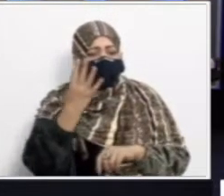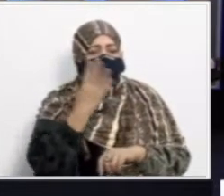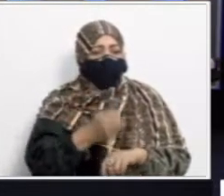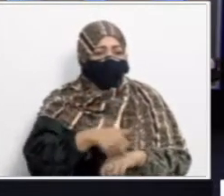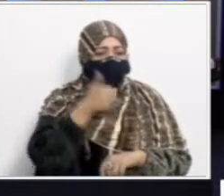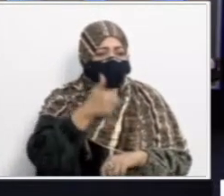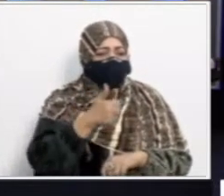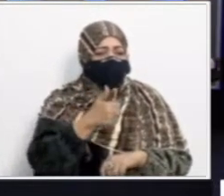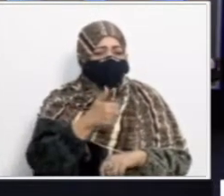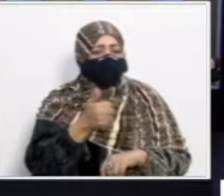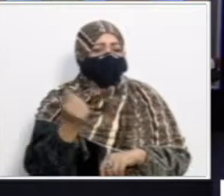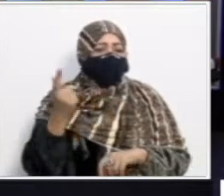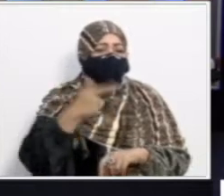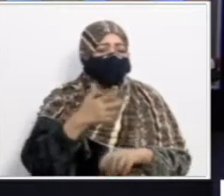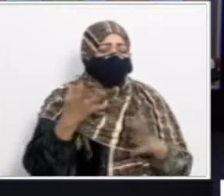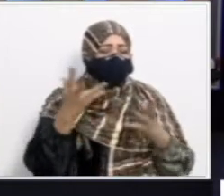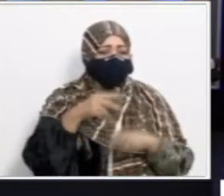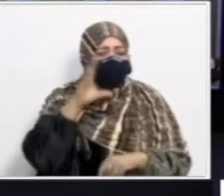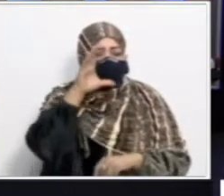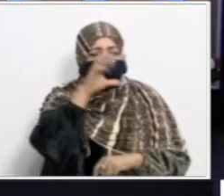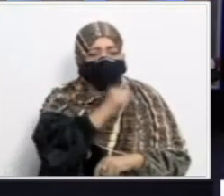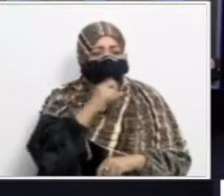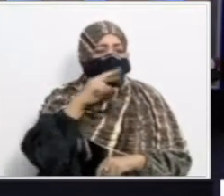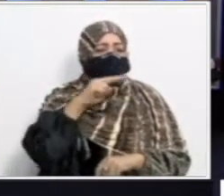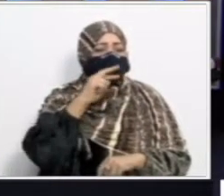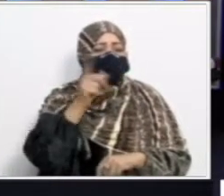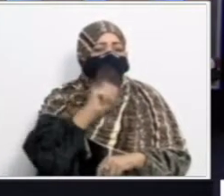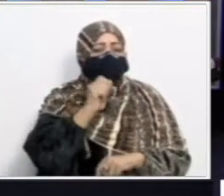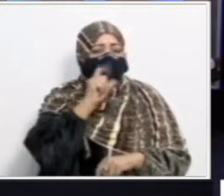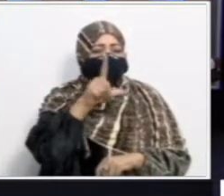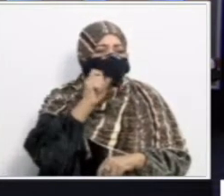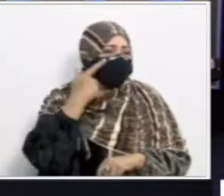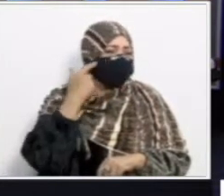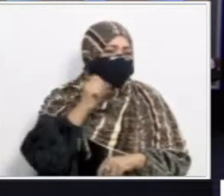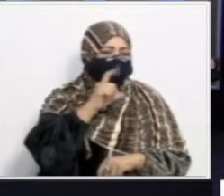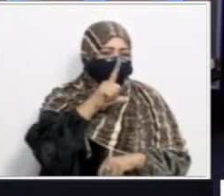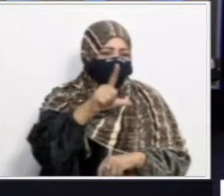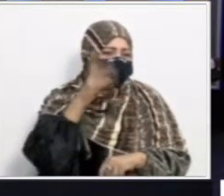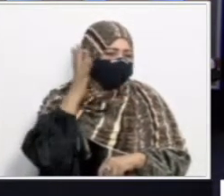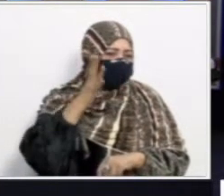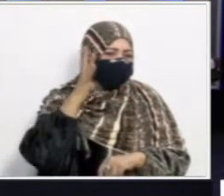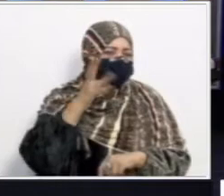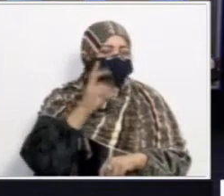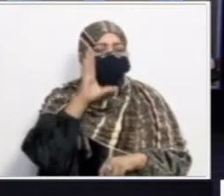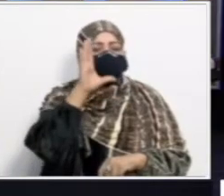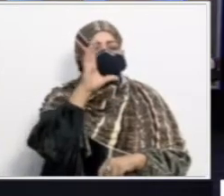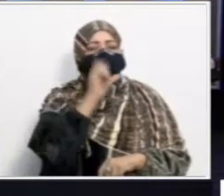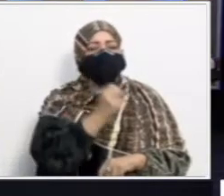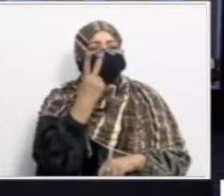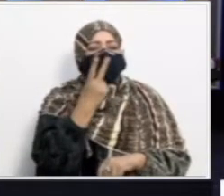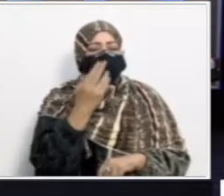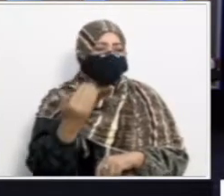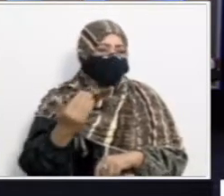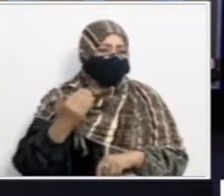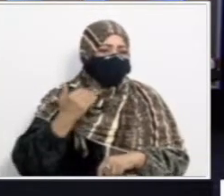الشيخ. قال لو أقبل الجهر هذا حديث ضعيف تعرف فقده، هو الحديث البخاري.